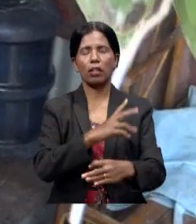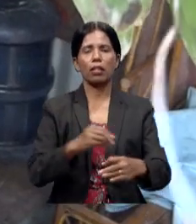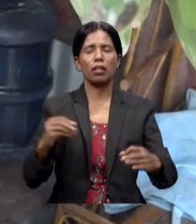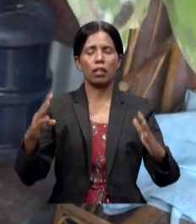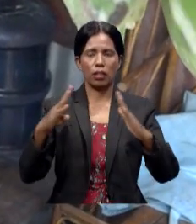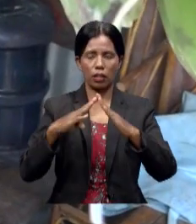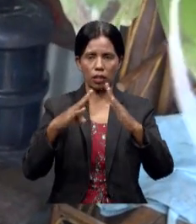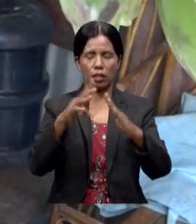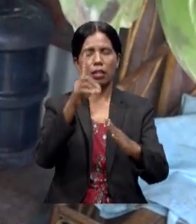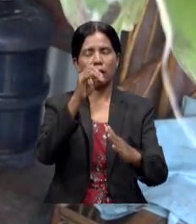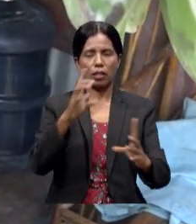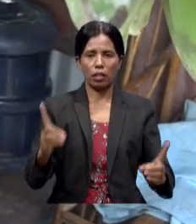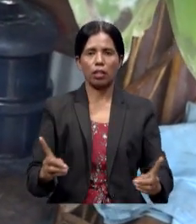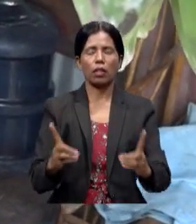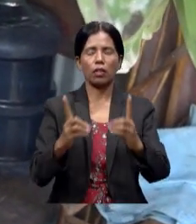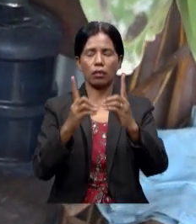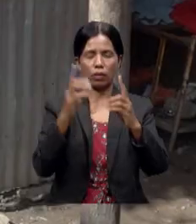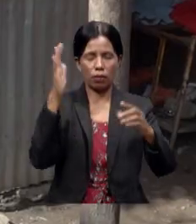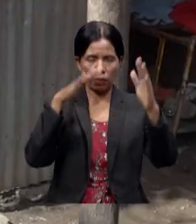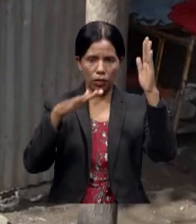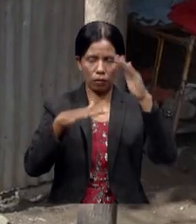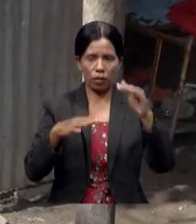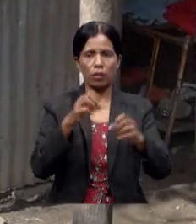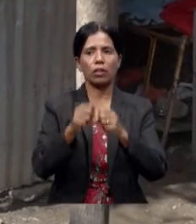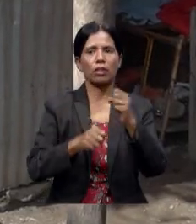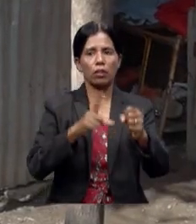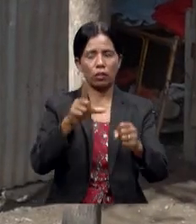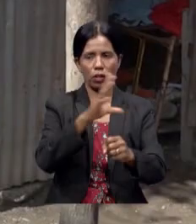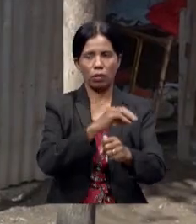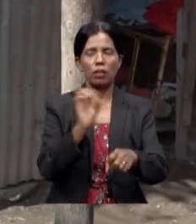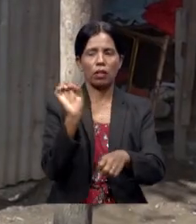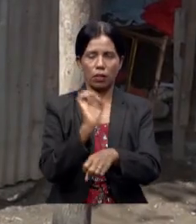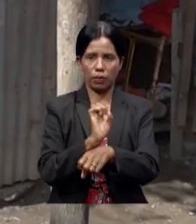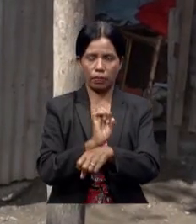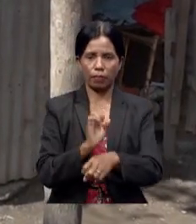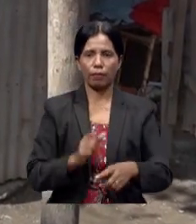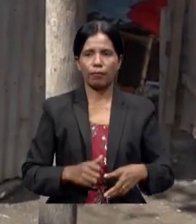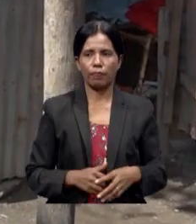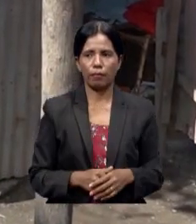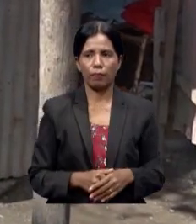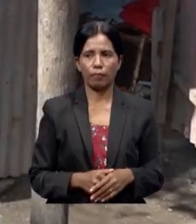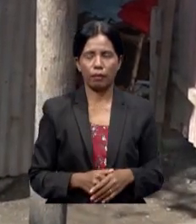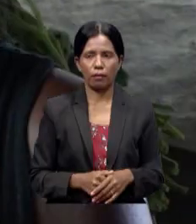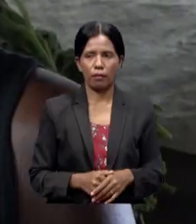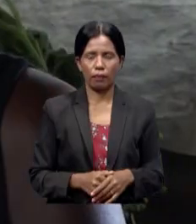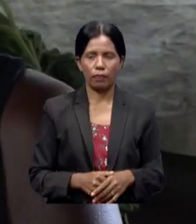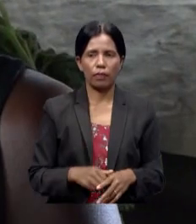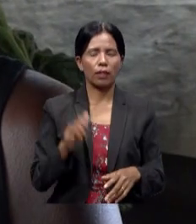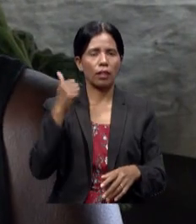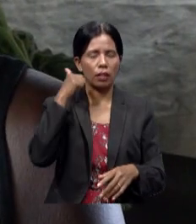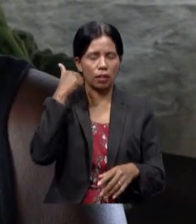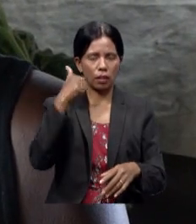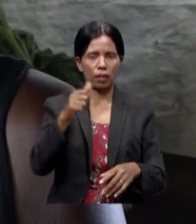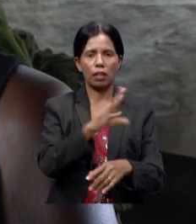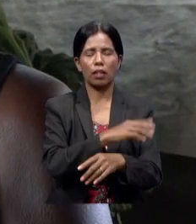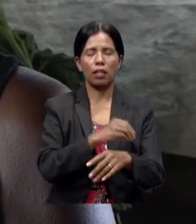dele, nebe enfrenta mos problema social no economia. Tio Filomena Pereira inam